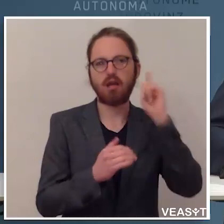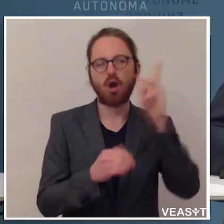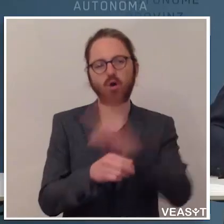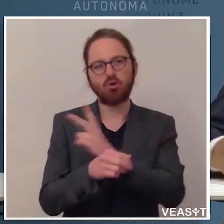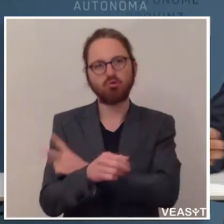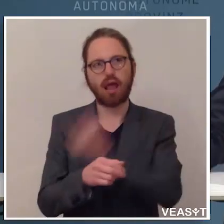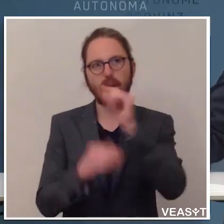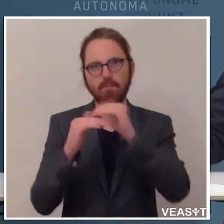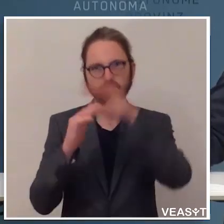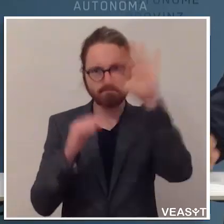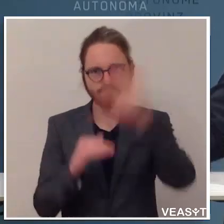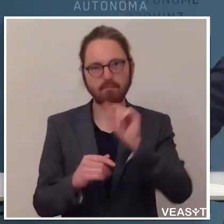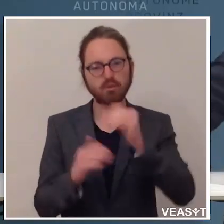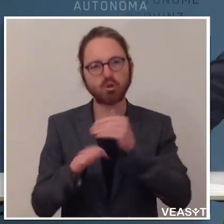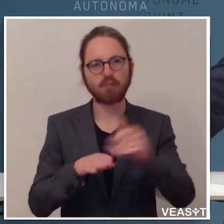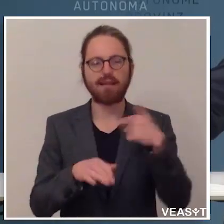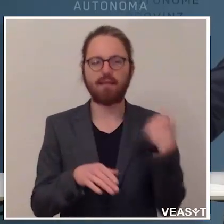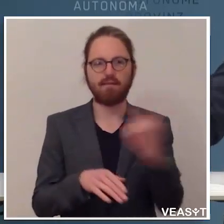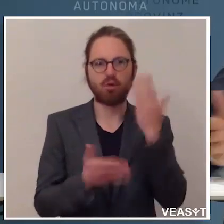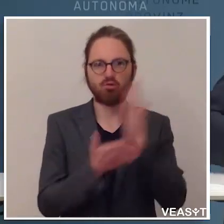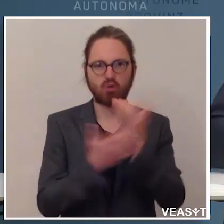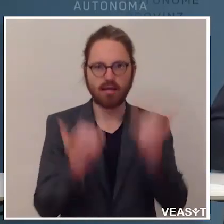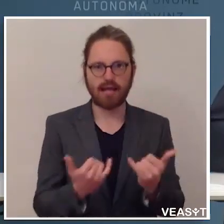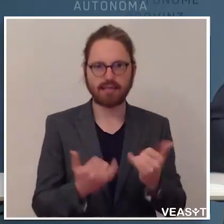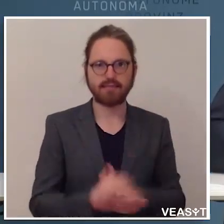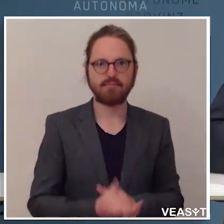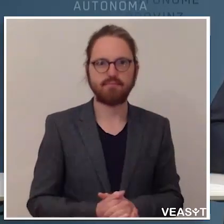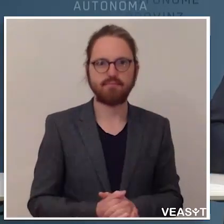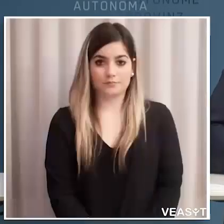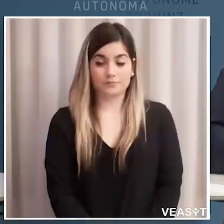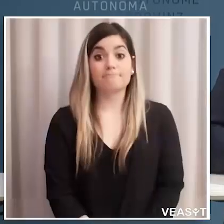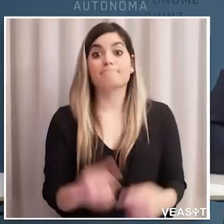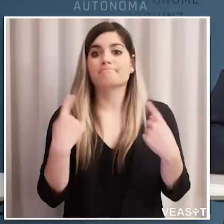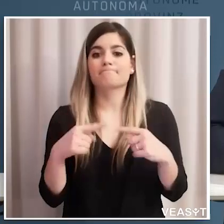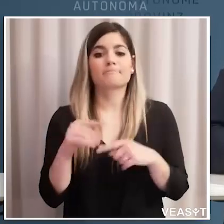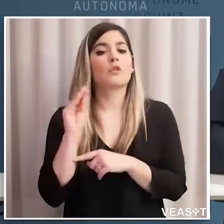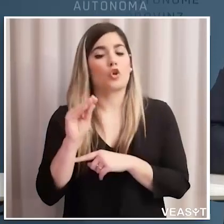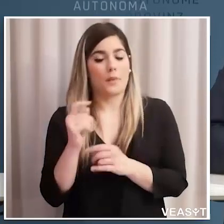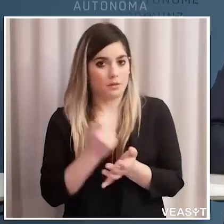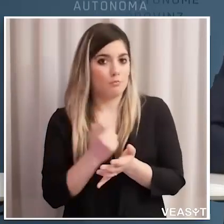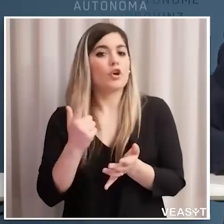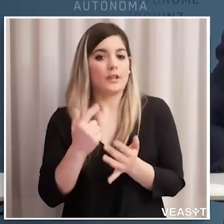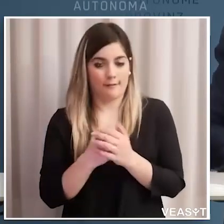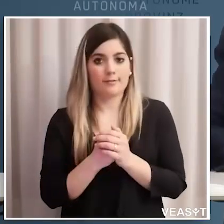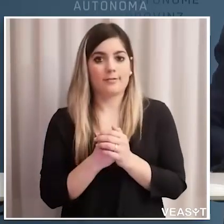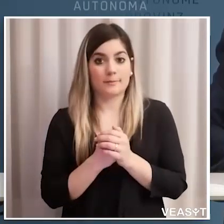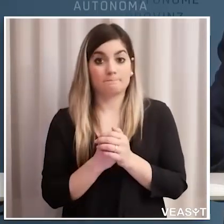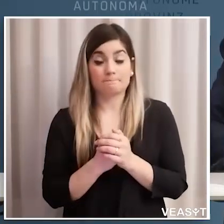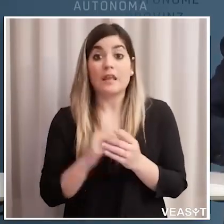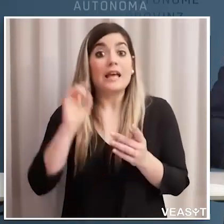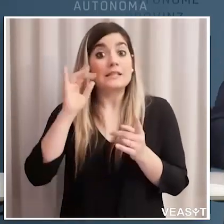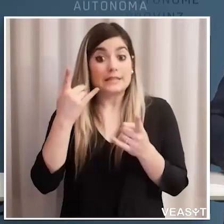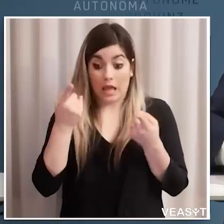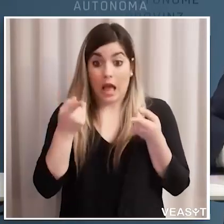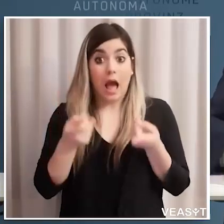viel stärker berücksichtigt, allerdings auf staatlicher Ebene erst etwas später. Wir beginnen jetzt schon damit. Sì, questa è una domanda sicuramente molto importante.